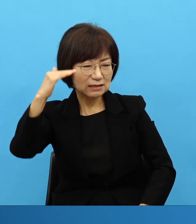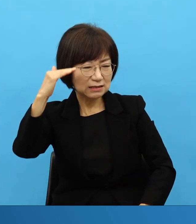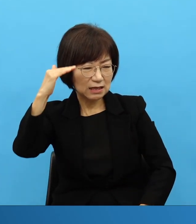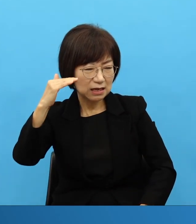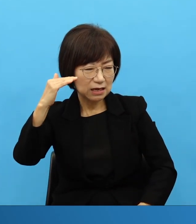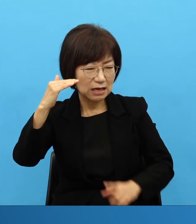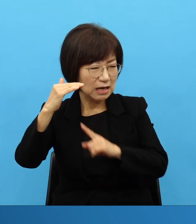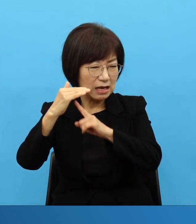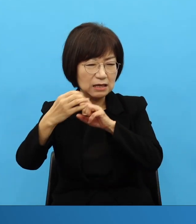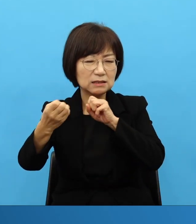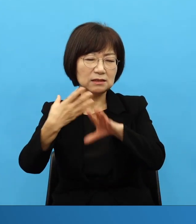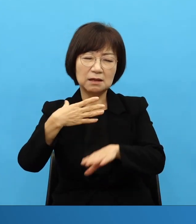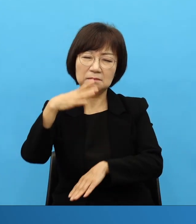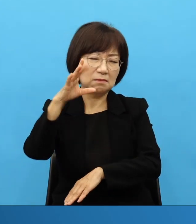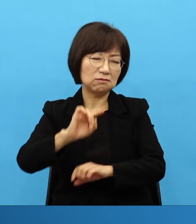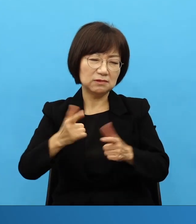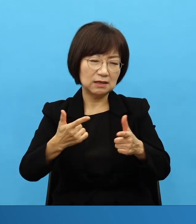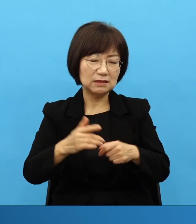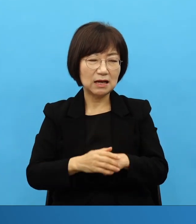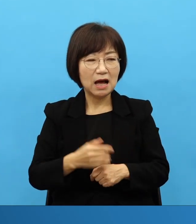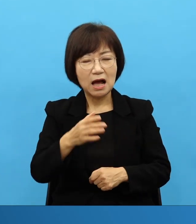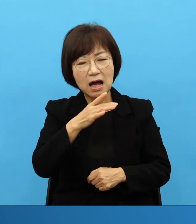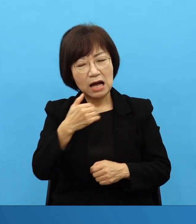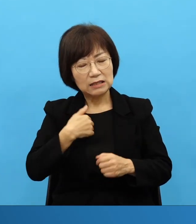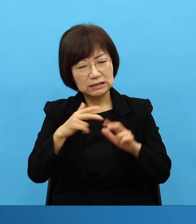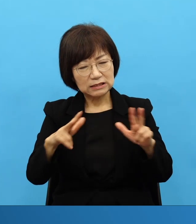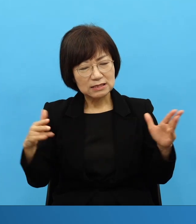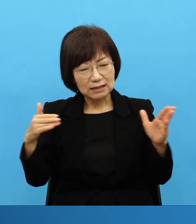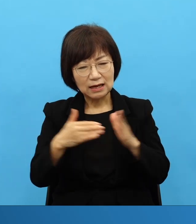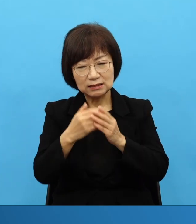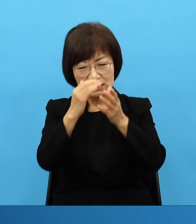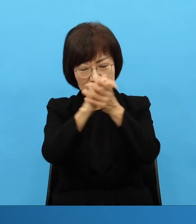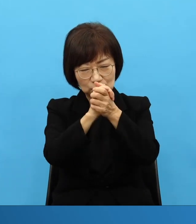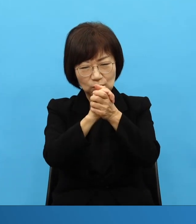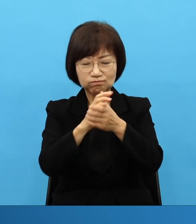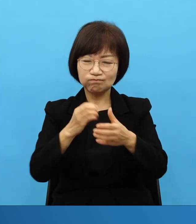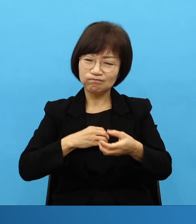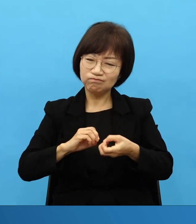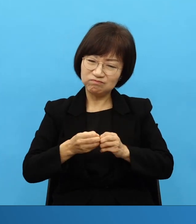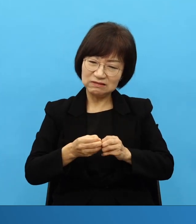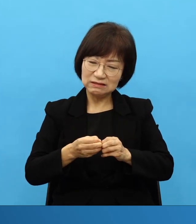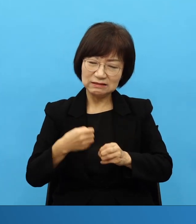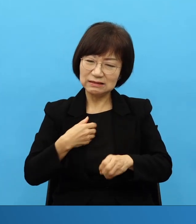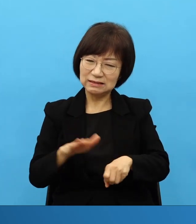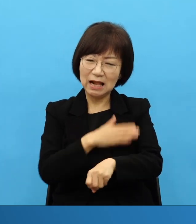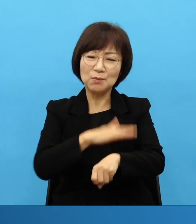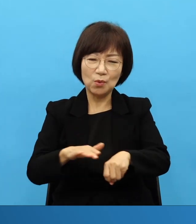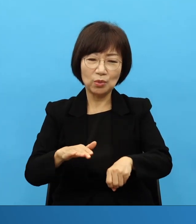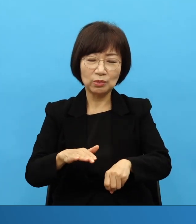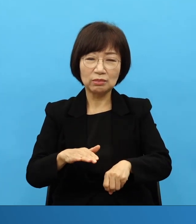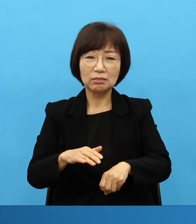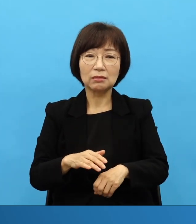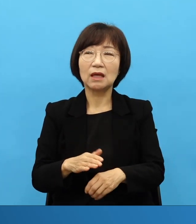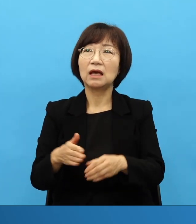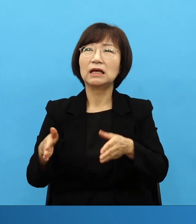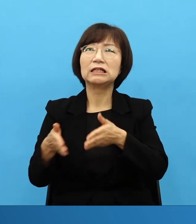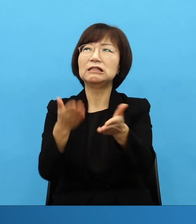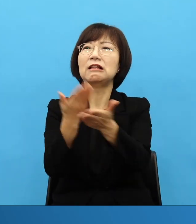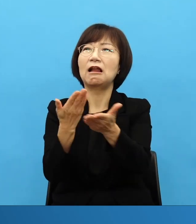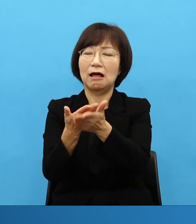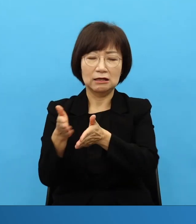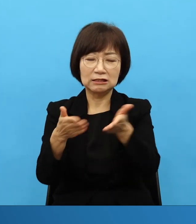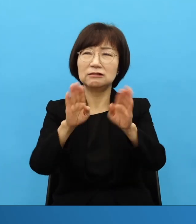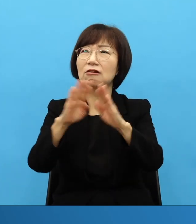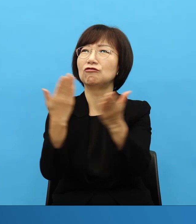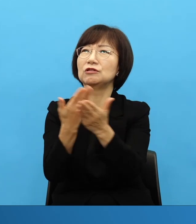그렇지. 나는 지금까지 틀린 기도를 계속했구나. And I thought to myself, that's right. I've been 길 having 열어달라고 기도. 길이 어디 있습니까? 길 열어달라고 계속 기도하고.